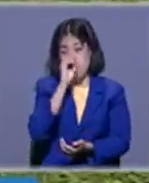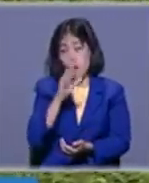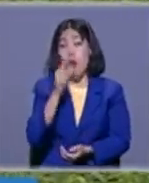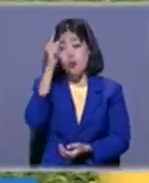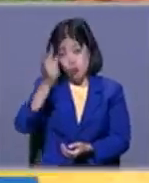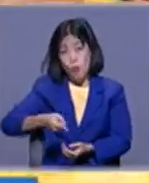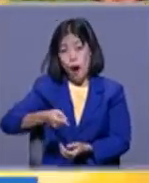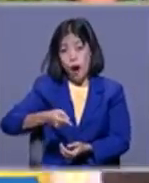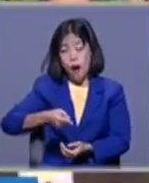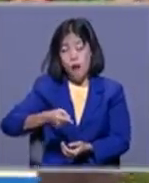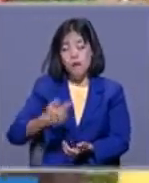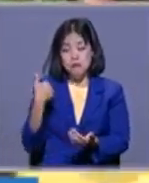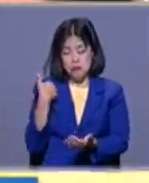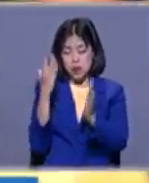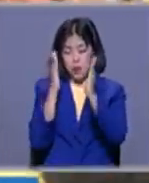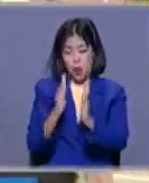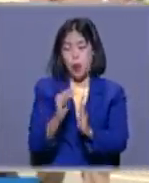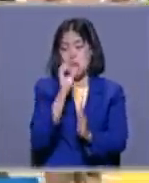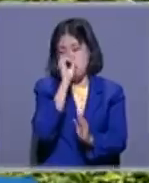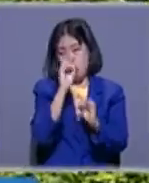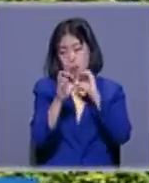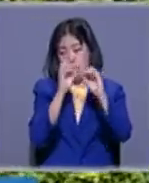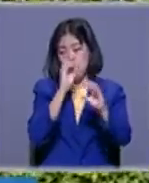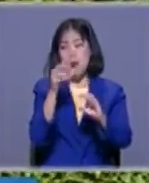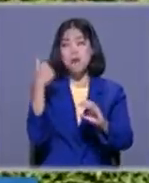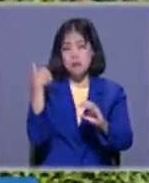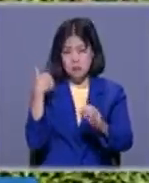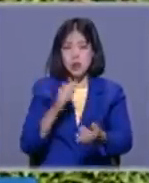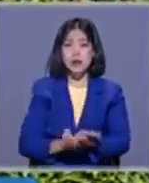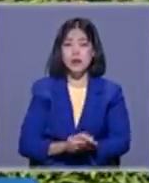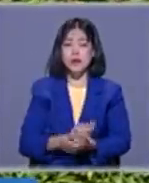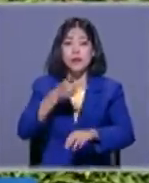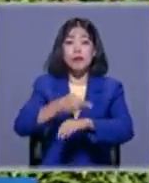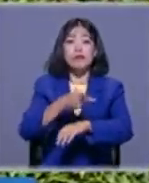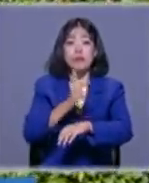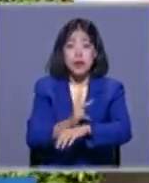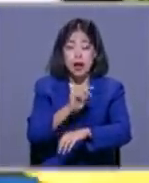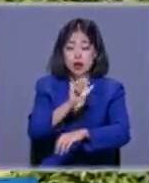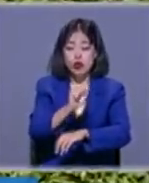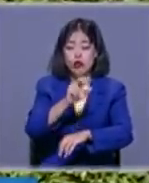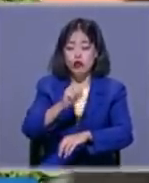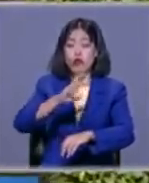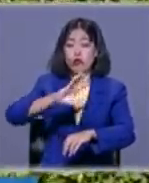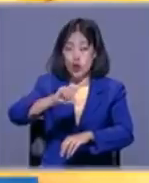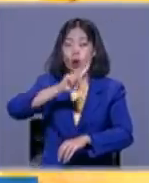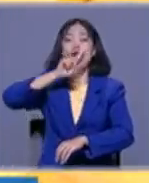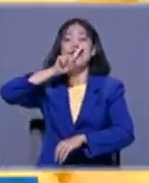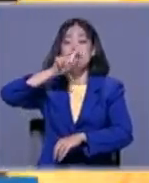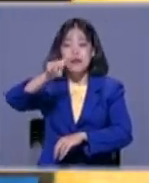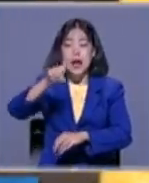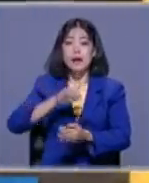ทำหรือเปล่าเป็นเรื่องซึ่งวันนี้มีคนวิพากษ์วิจารณ์อย่างกว้างขวางนะครับประธานสนช.เองคุณพลเพชรเองก็ตั้งคำถามเหมือนกันว่าเรื่อง